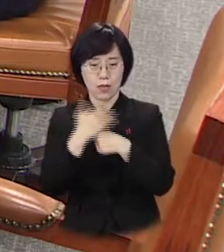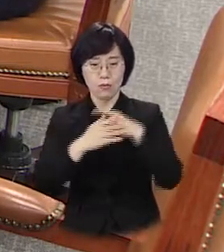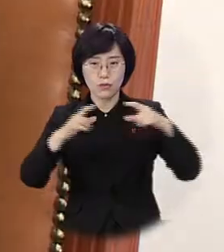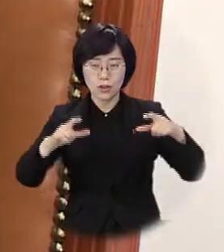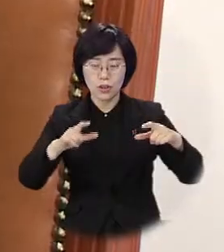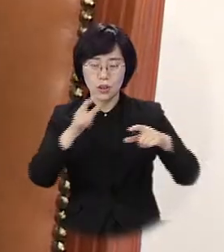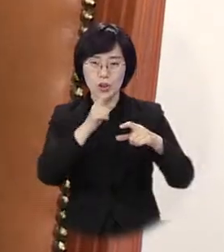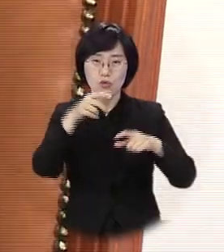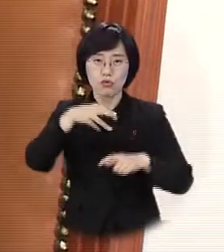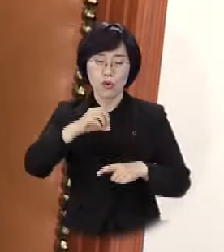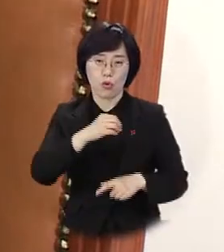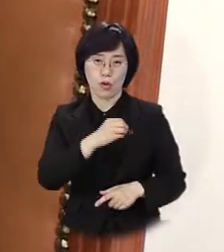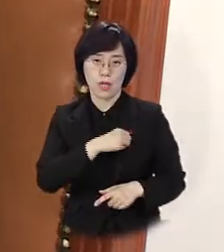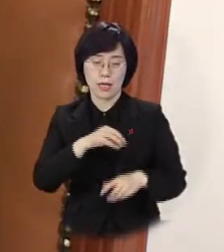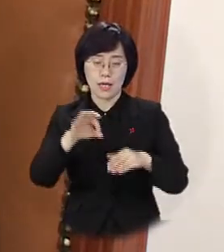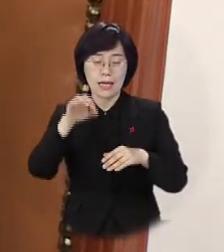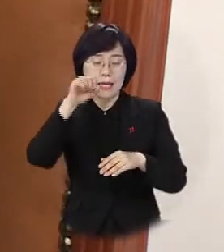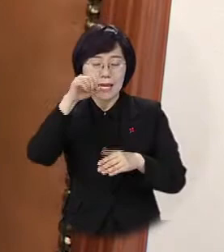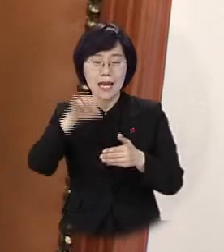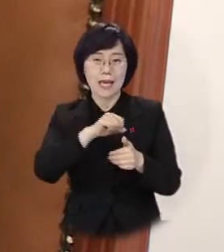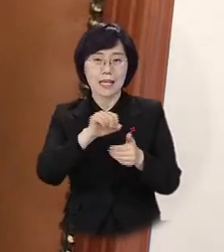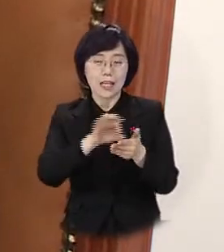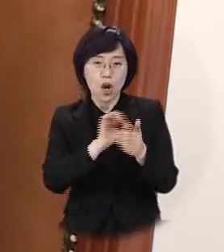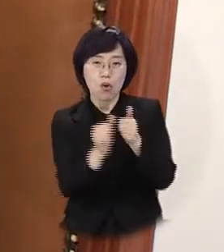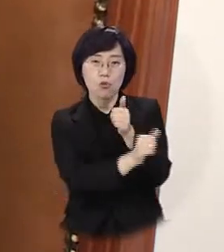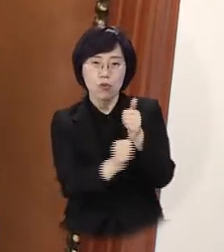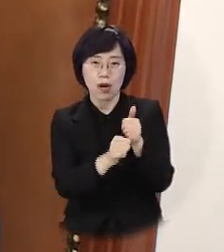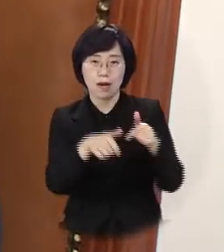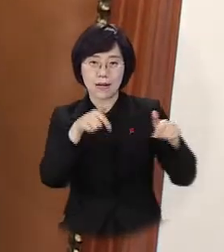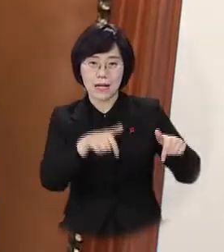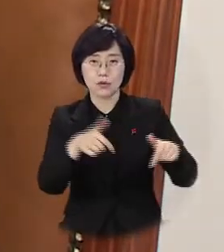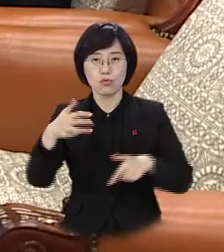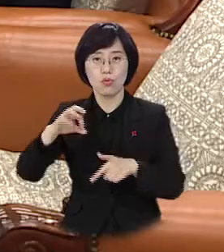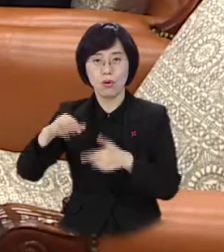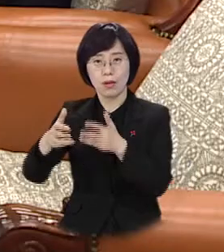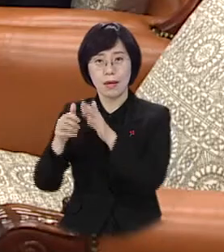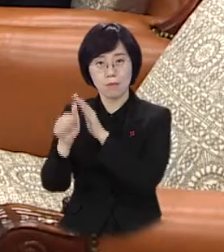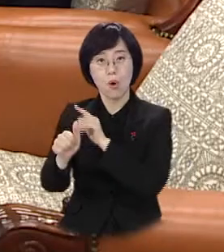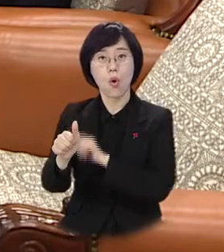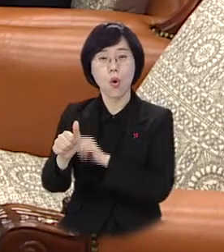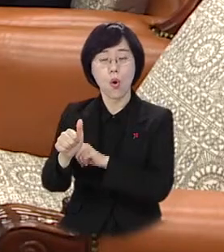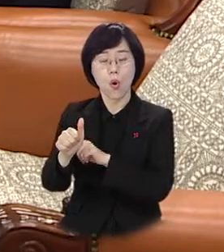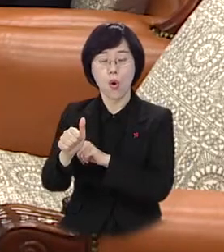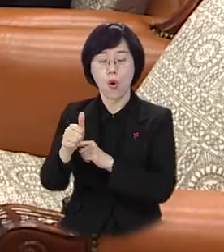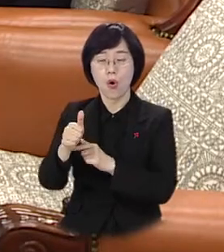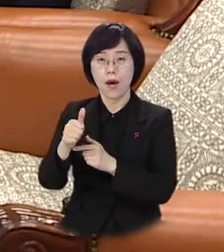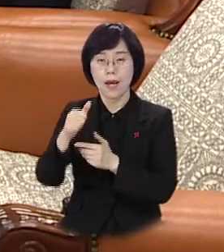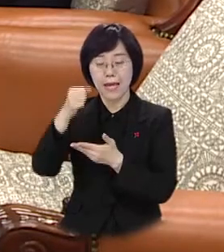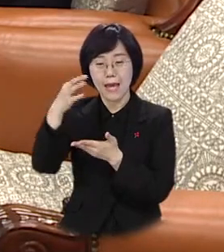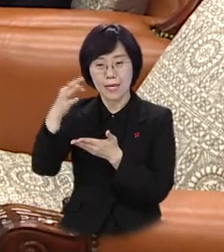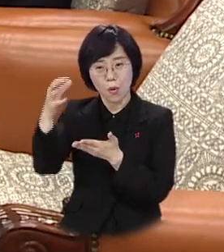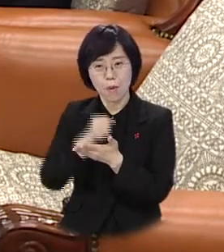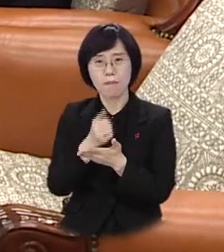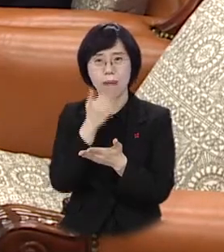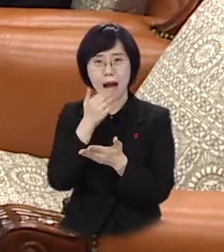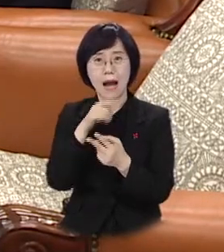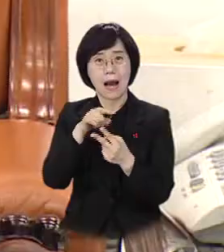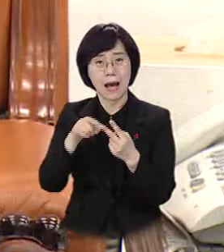지역 추경호 의원이 예결위 야당 간사인데다 주호영 국민의힘 원내대표가 중요 예산안을 챙길 수 있다는